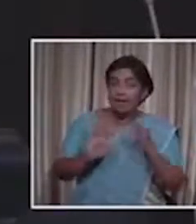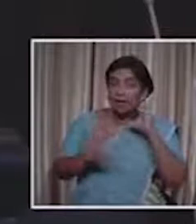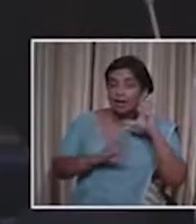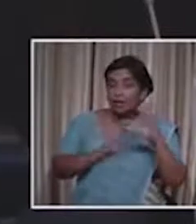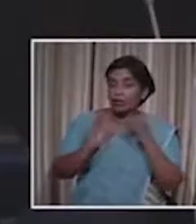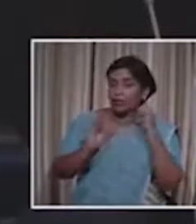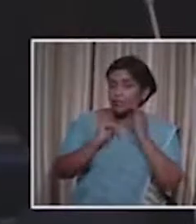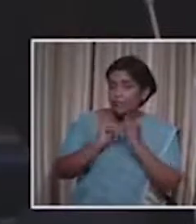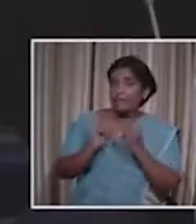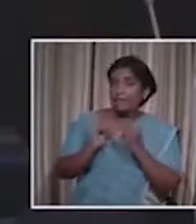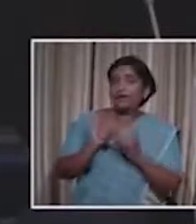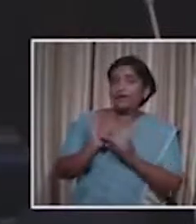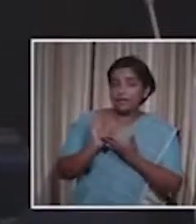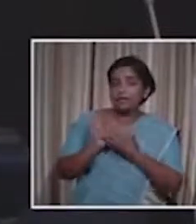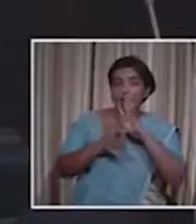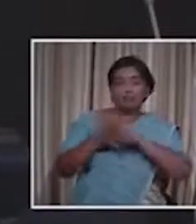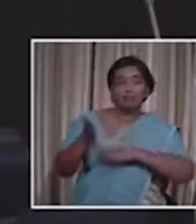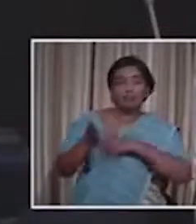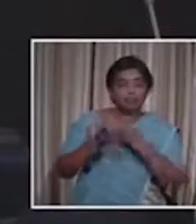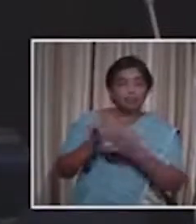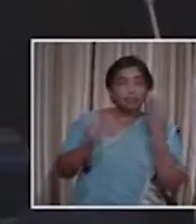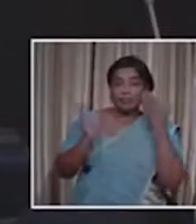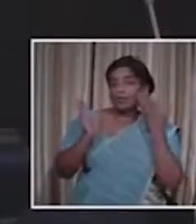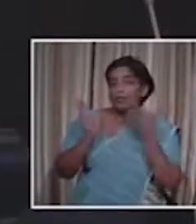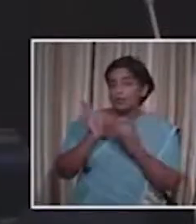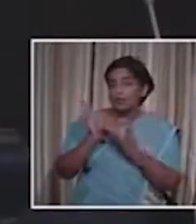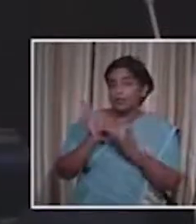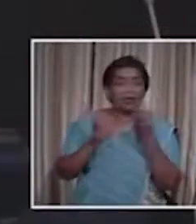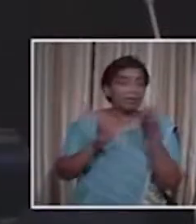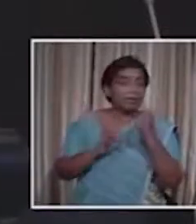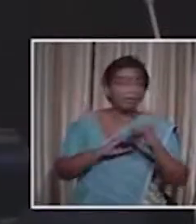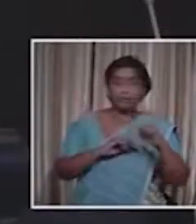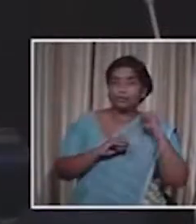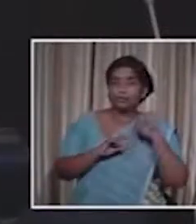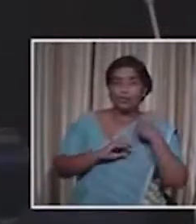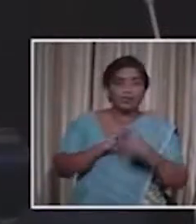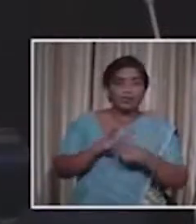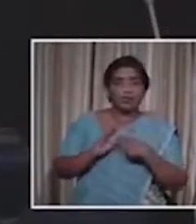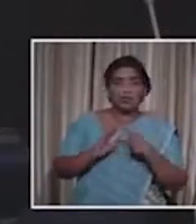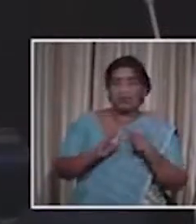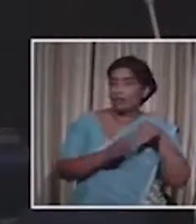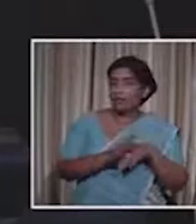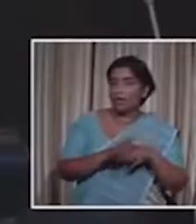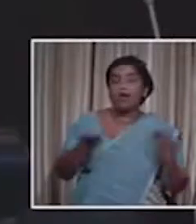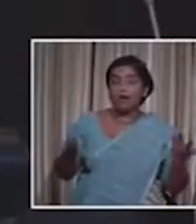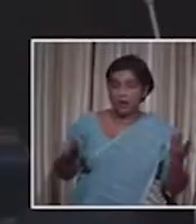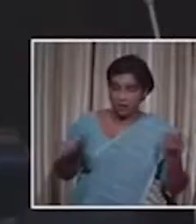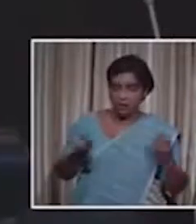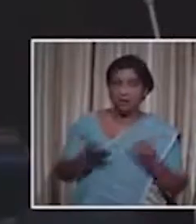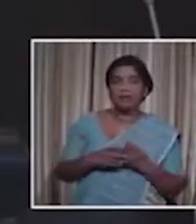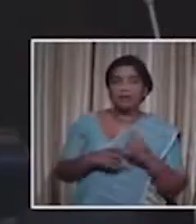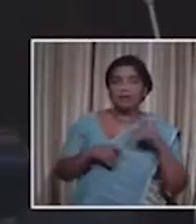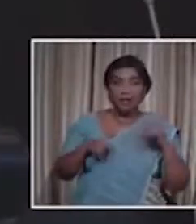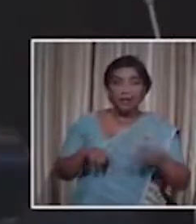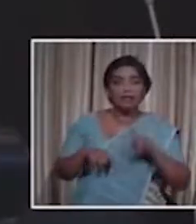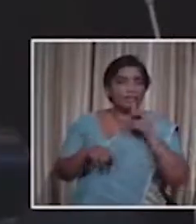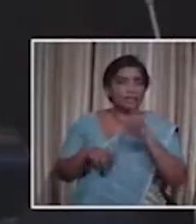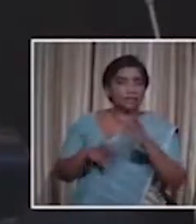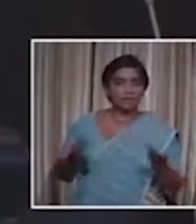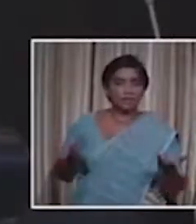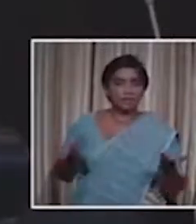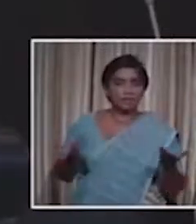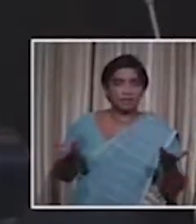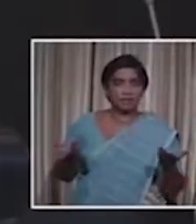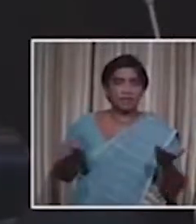ஆனால் அத்தகைய நிலைமையே தற்போது உருவாகியுள்ளது. இந்த நிலையில் ஆர்ப்பாட்டங்களின் பிரதிபலன் என எடுத்துக்கொண்டால் நாட்டின் பொருளாதார நெருக்கடி